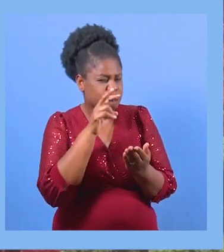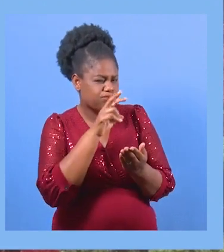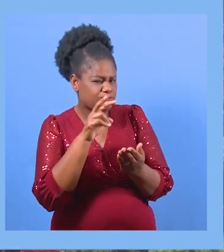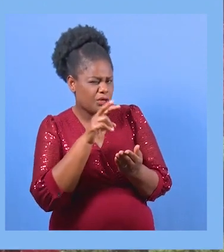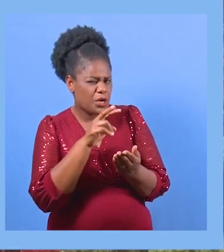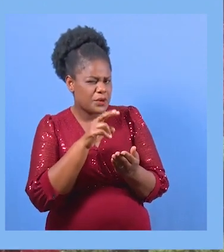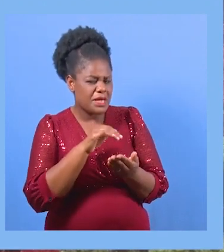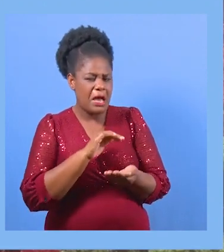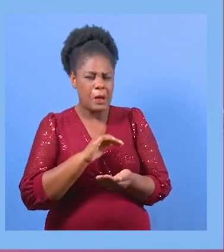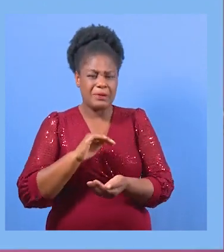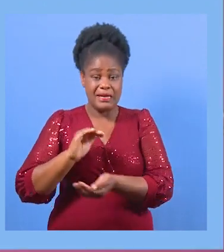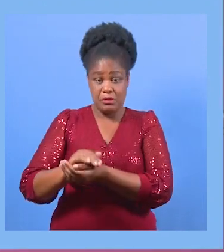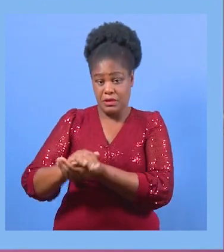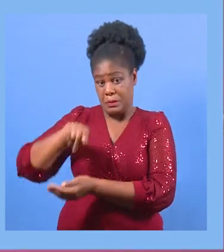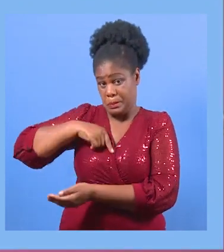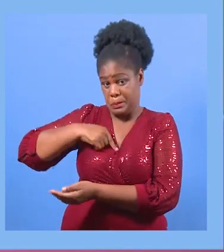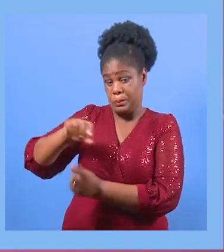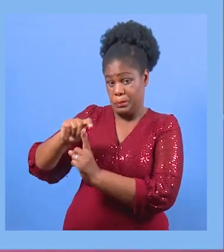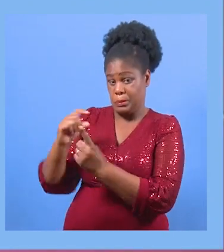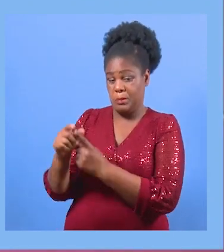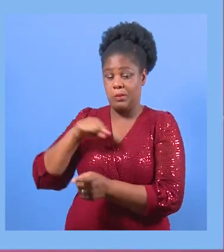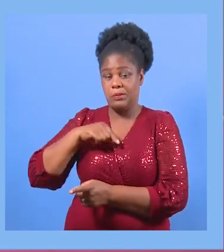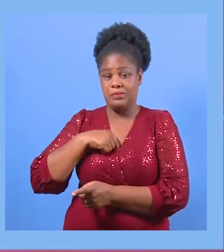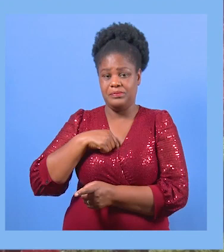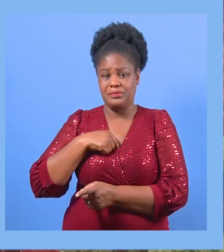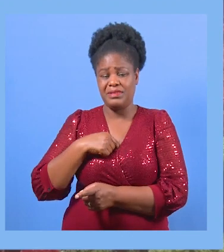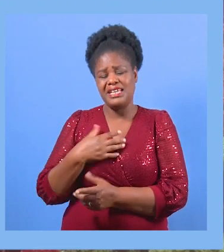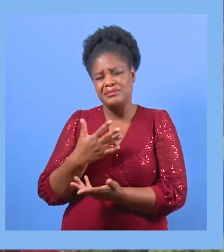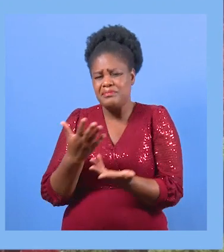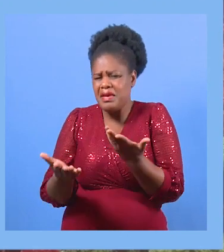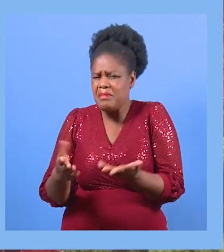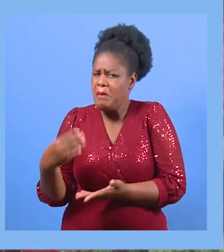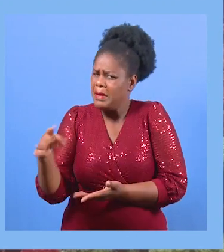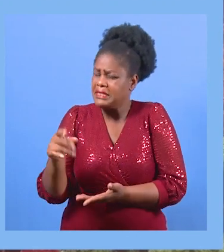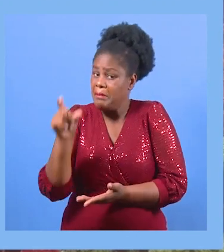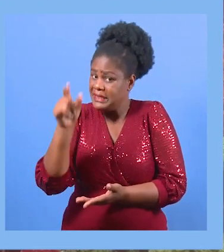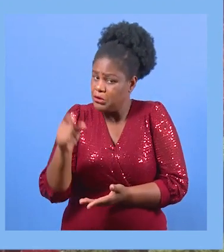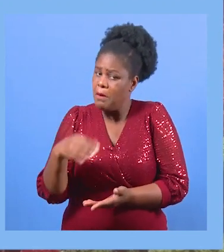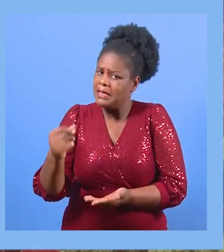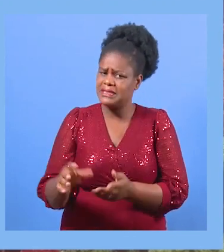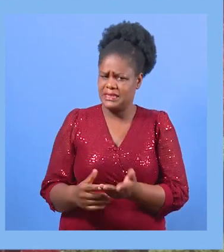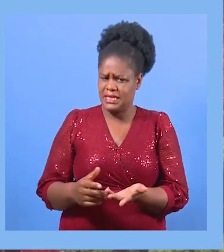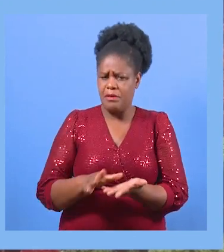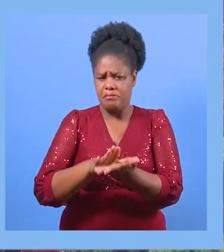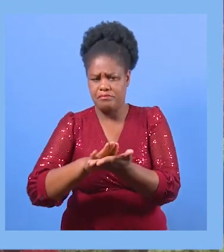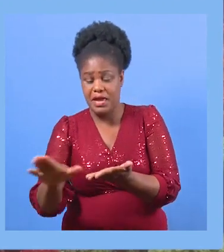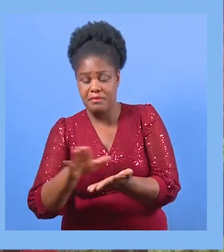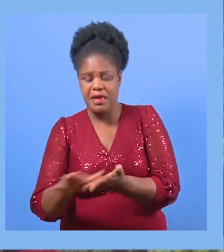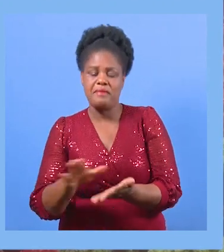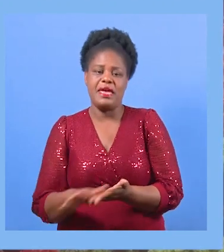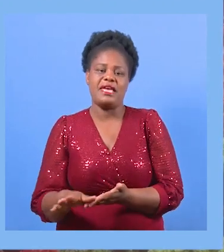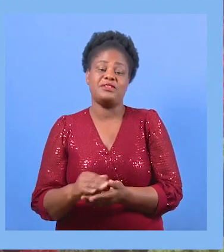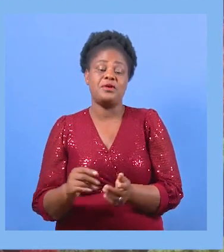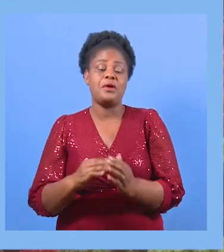munhu iyeyo, nekuti zvipo zvine zviremera zvazvo. Ndinoda kuti muzodavidza mubvunzewo kana tadzoka muchikamu